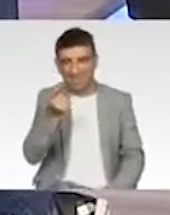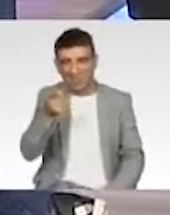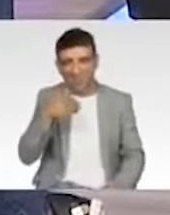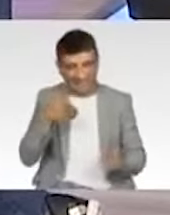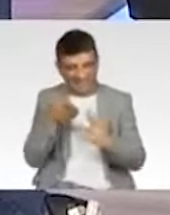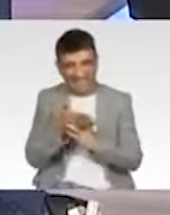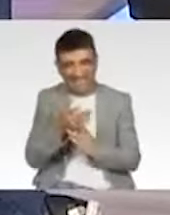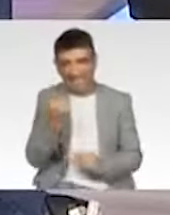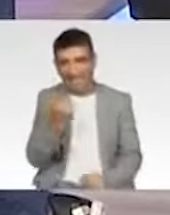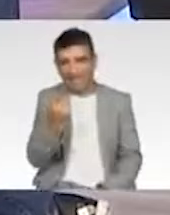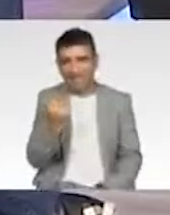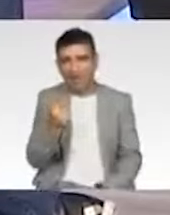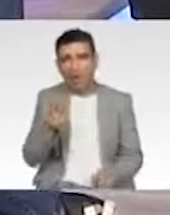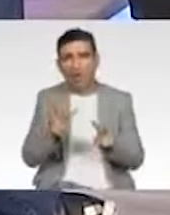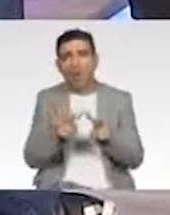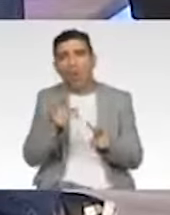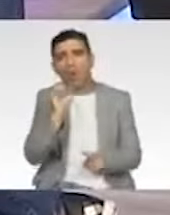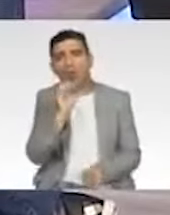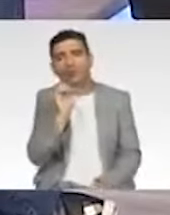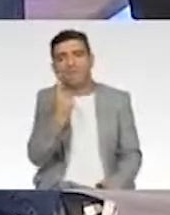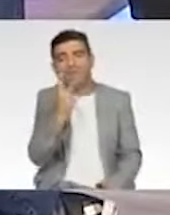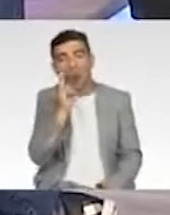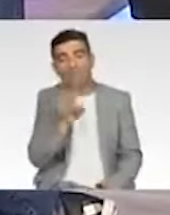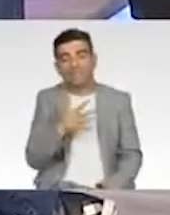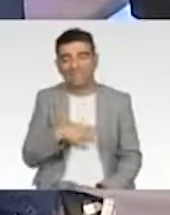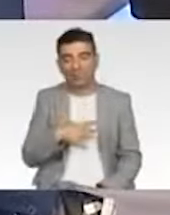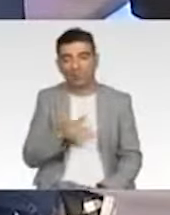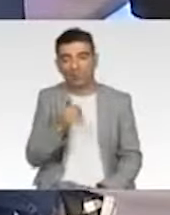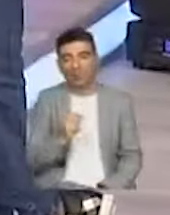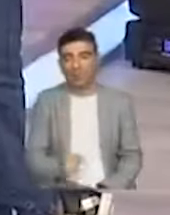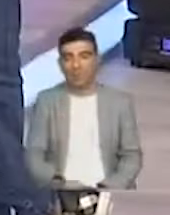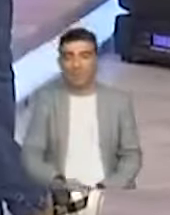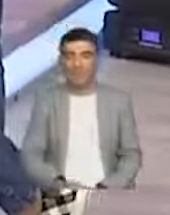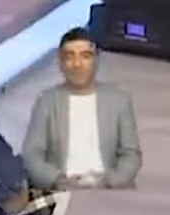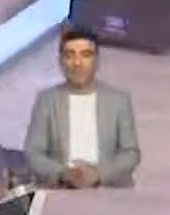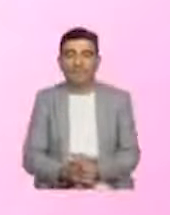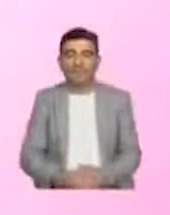onlardan girebilir miyiz? Bir Muhammed Hoca'ya bir göstermek istiyorum.